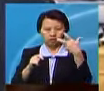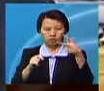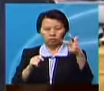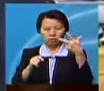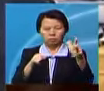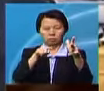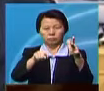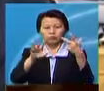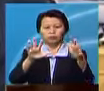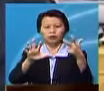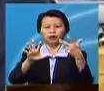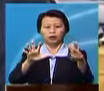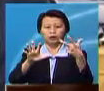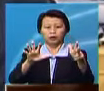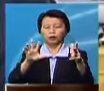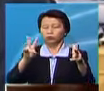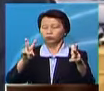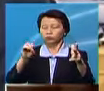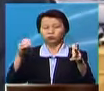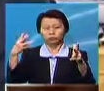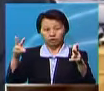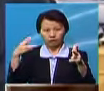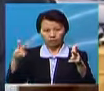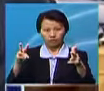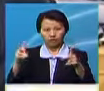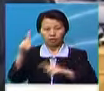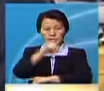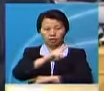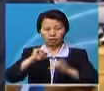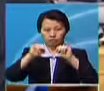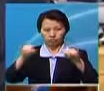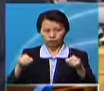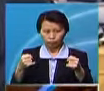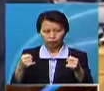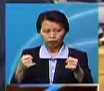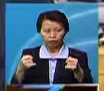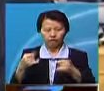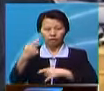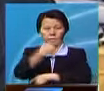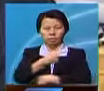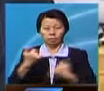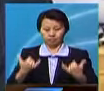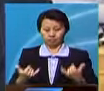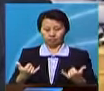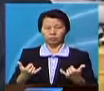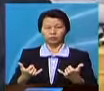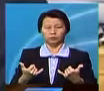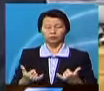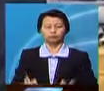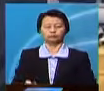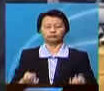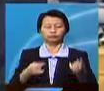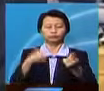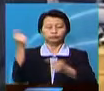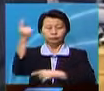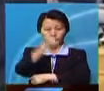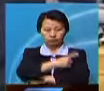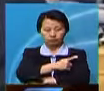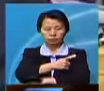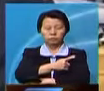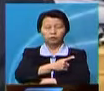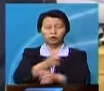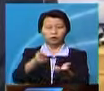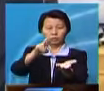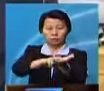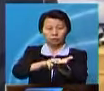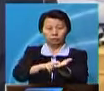hari bulan Mei 2016, hari Jumaat, iaitu hari ini. Tarikh hari penamaan